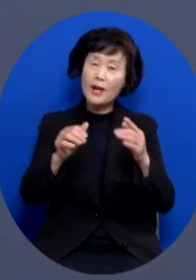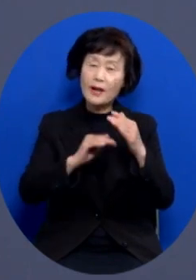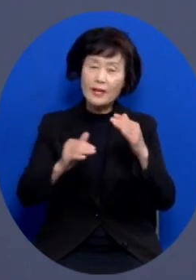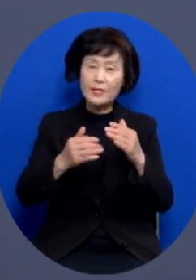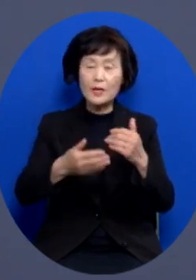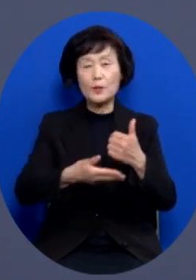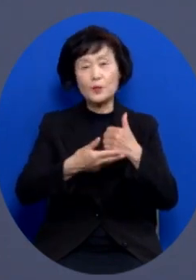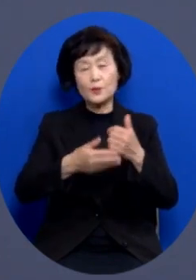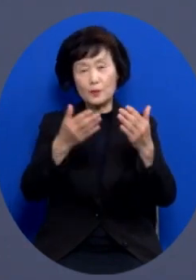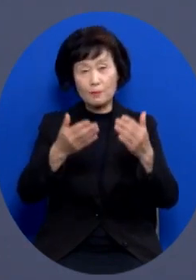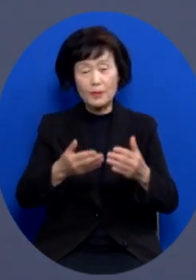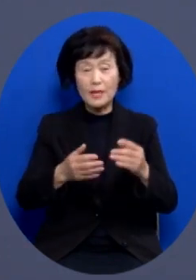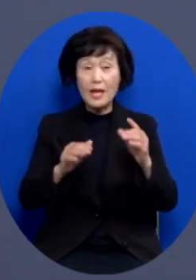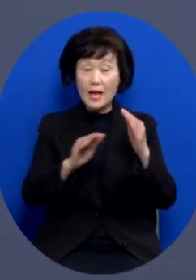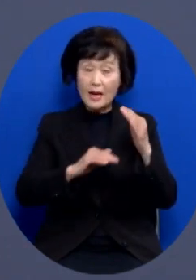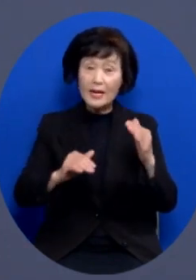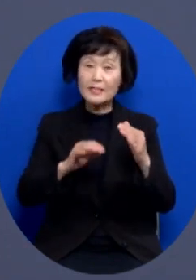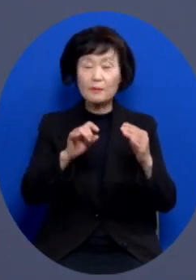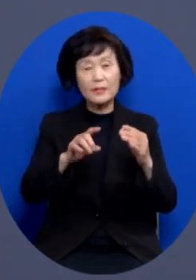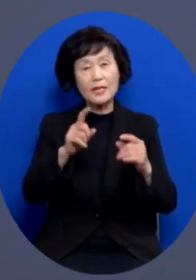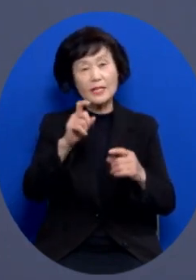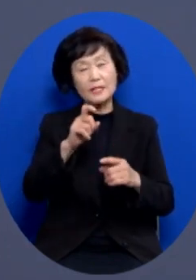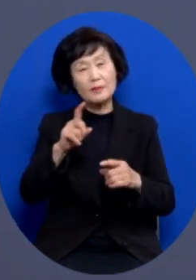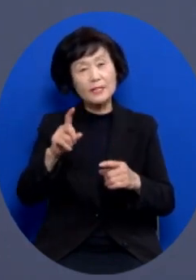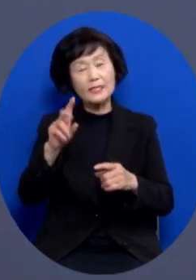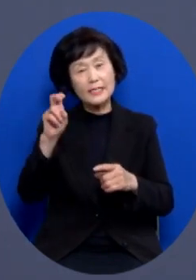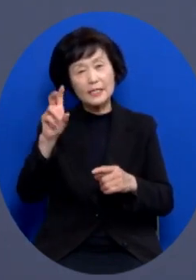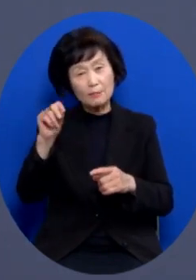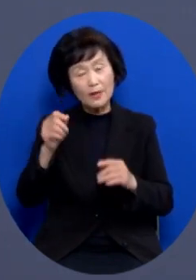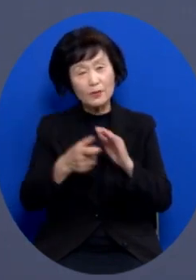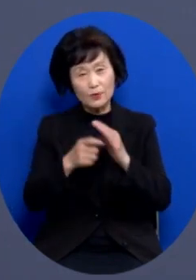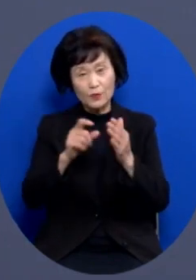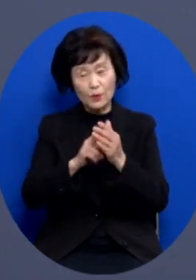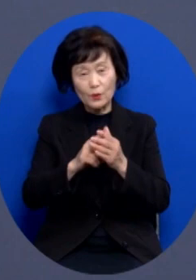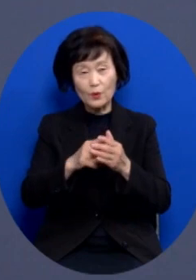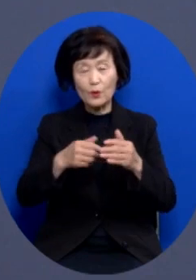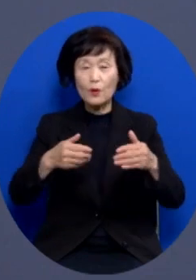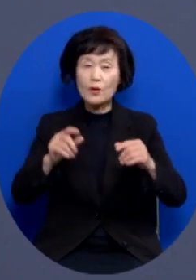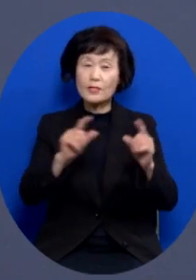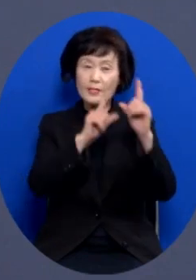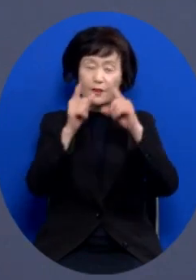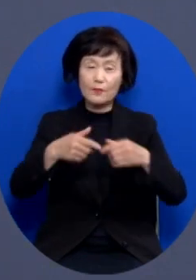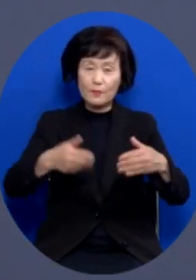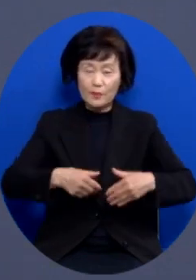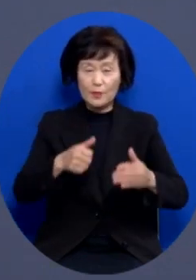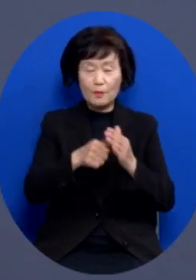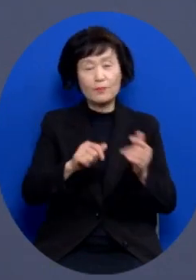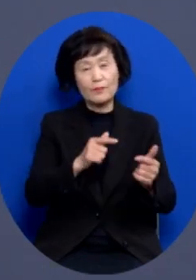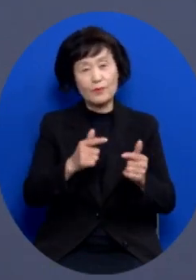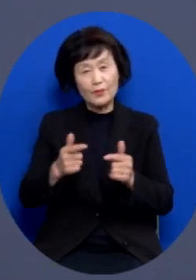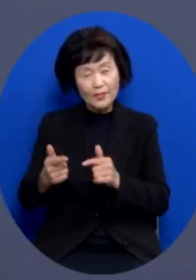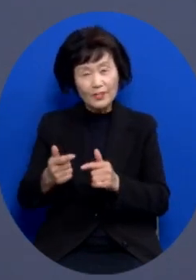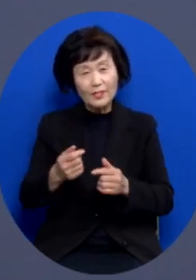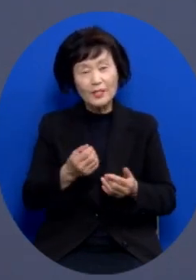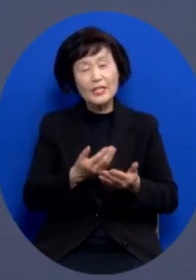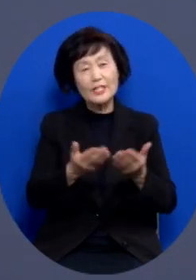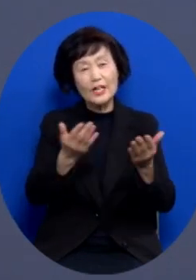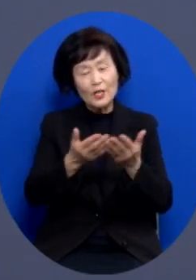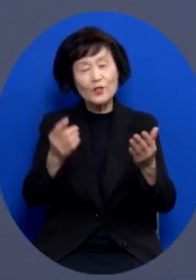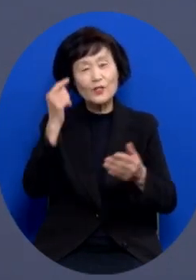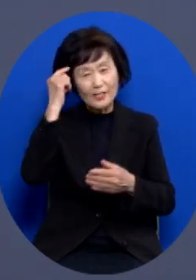한 가정당 한 15만원에서 20만원 상단에 좀 생필품을 저희들이 선물을 하려고 합니다